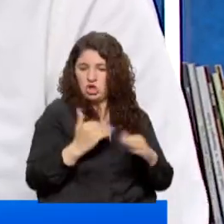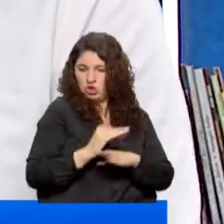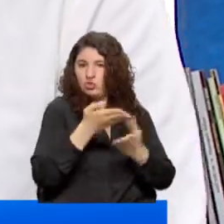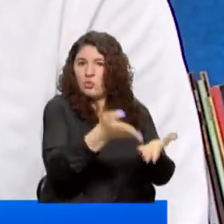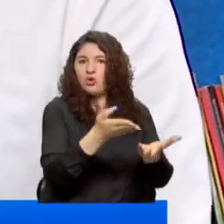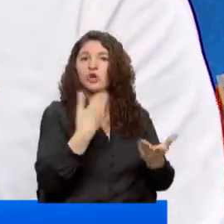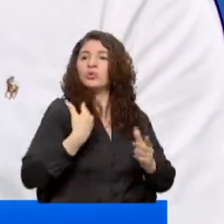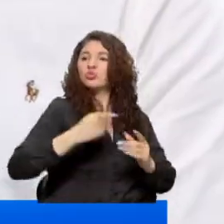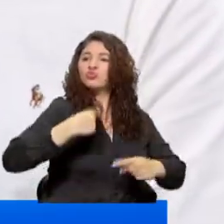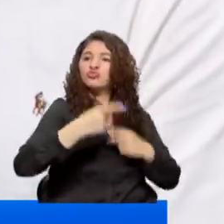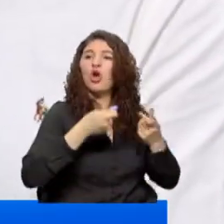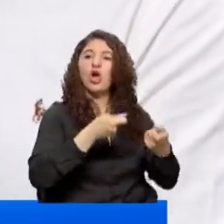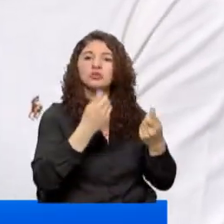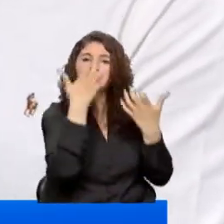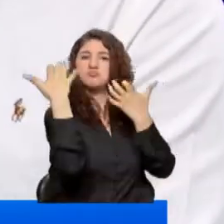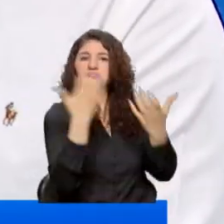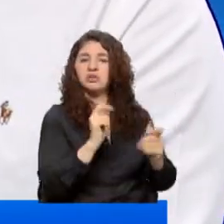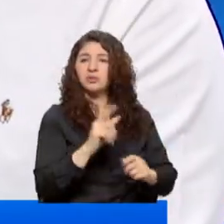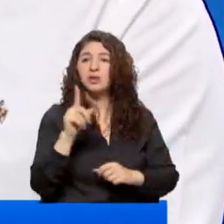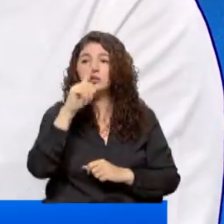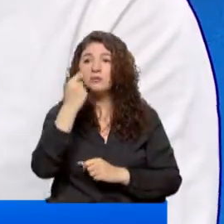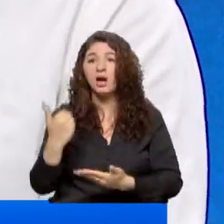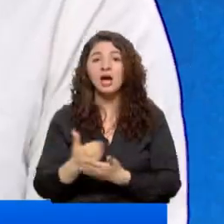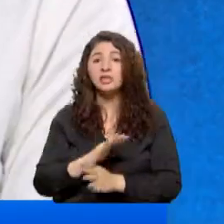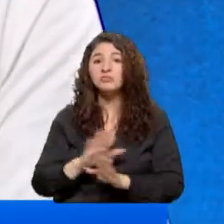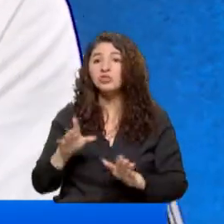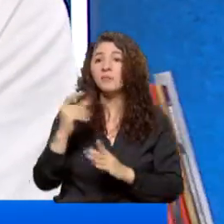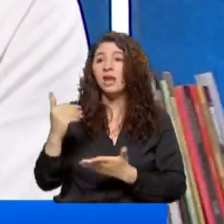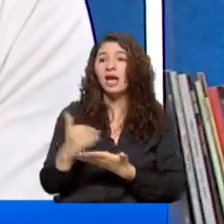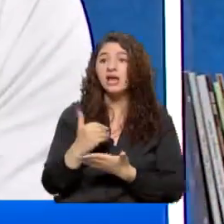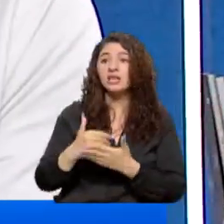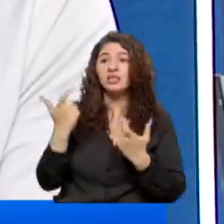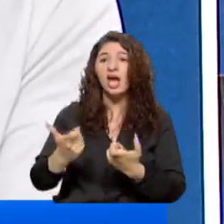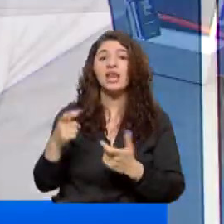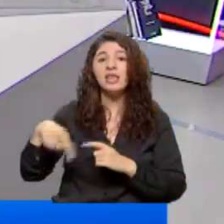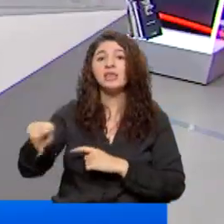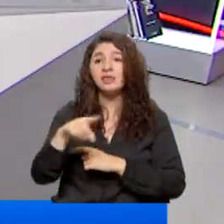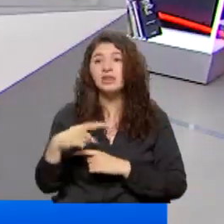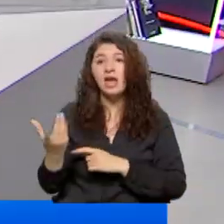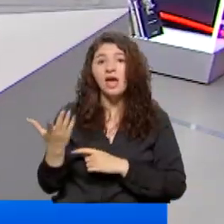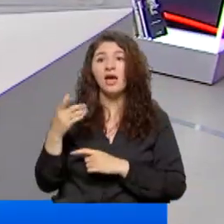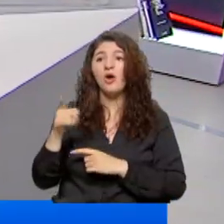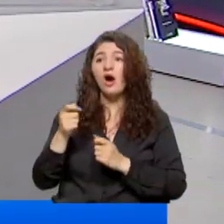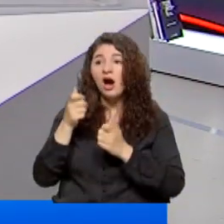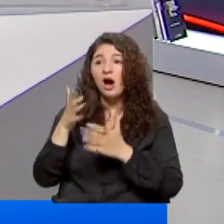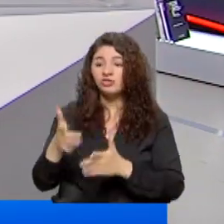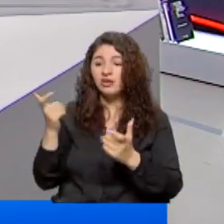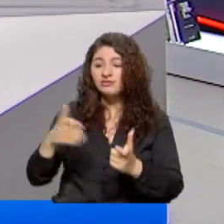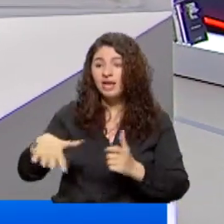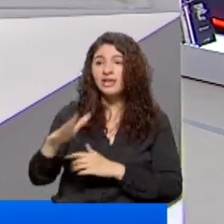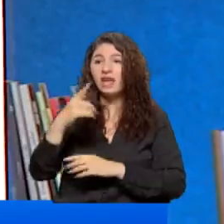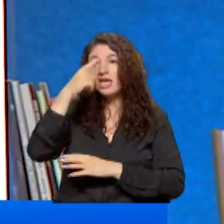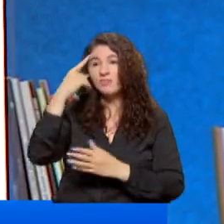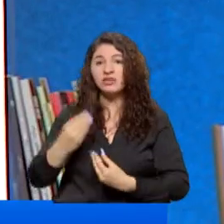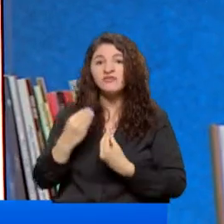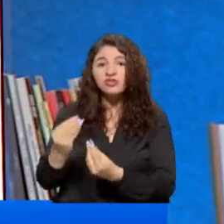yaşayım orada Çoluğun çocuğun eğitimi sağlayalım sadece Para kazanacağın parayı kazandın camide Tabi o harcama yeri de